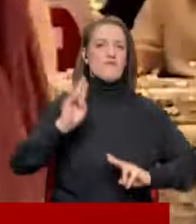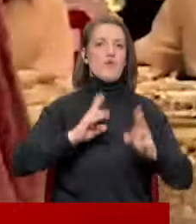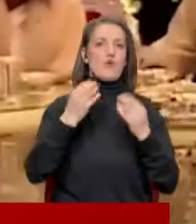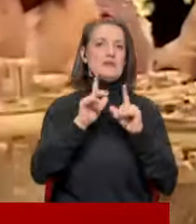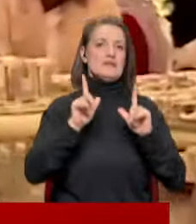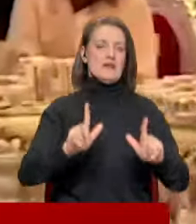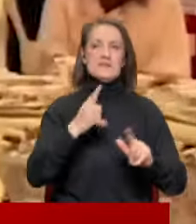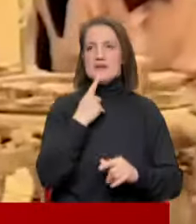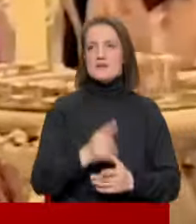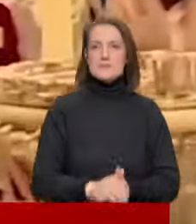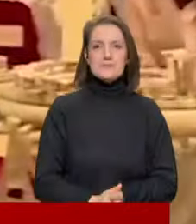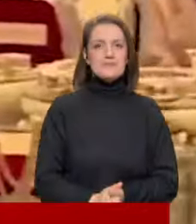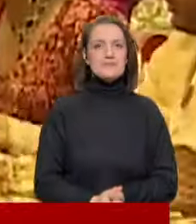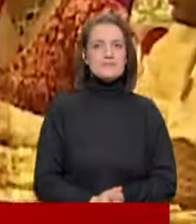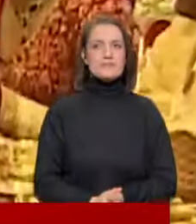edilmesi